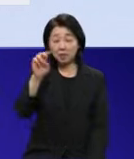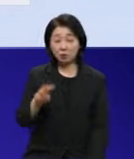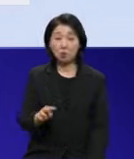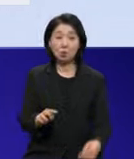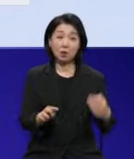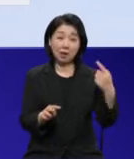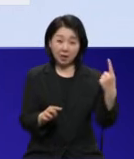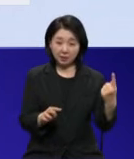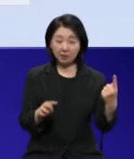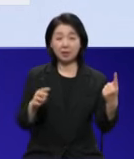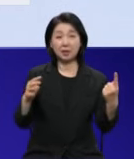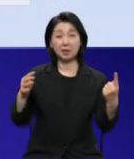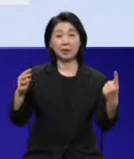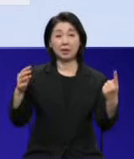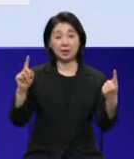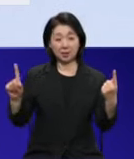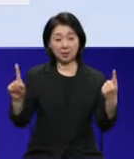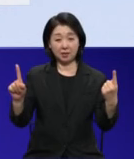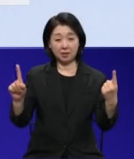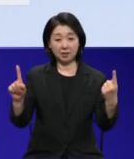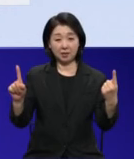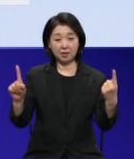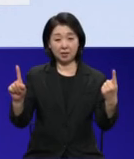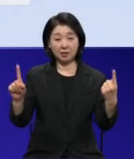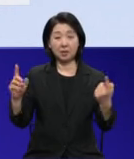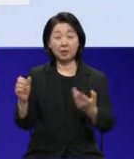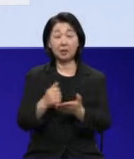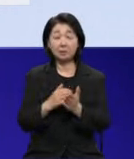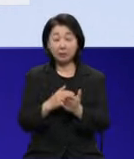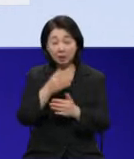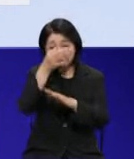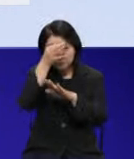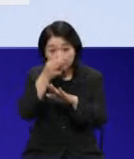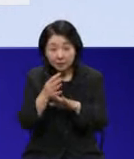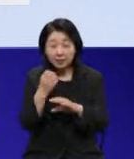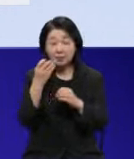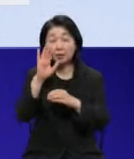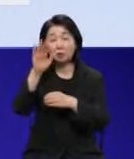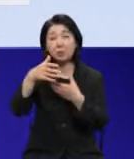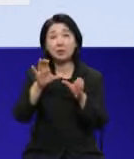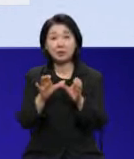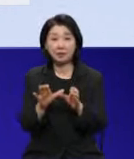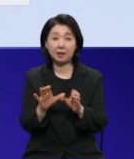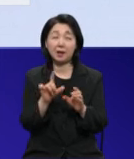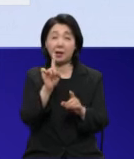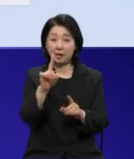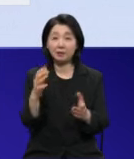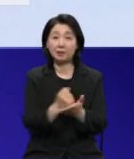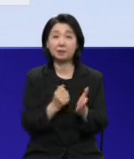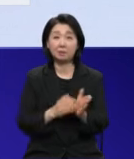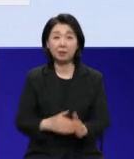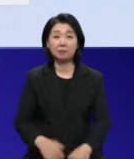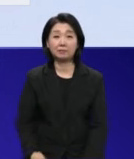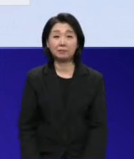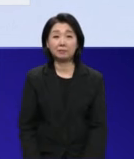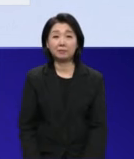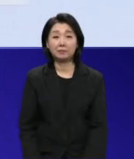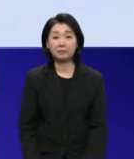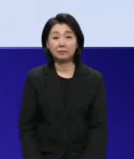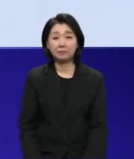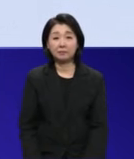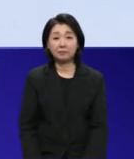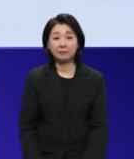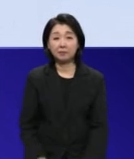한석 또 국민의 임 한석 가져가게 됐습니다 아 죄송합니다 새로 미래가 한석 가져가게 됐습니다 세종갑 지역이죠네